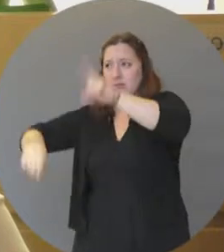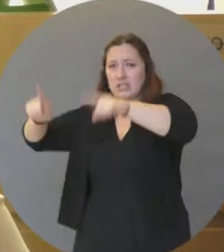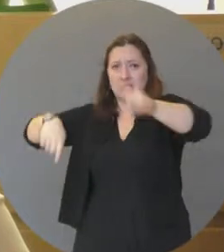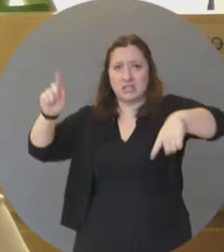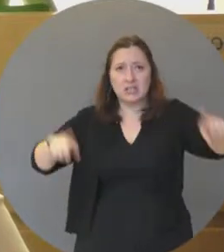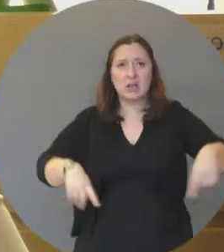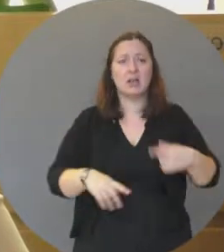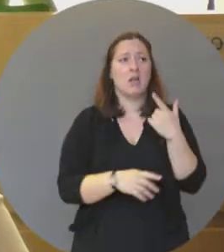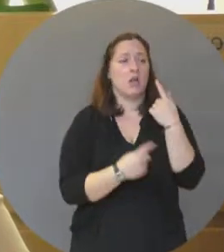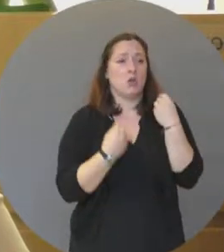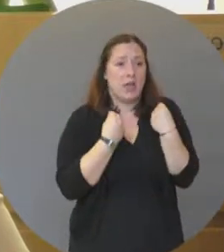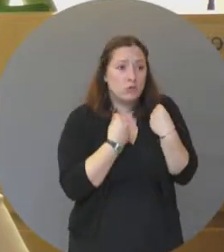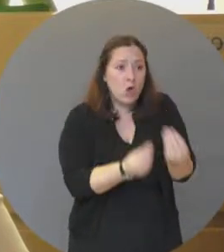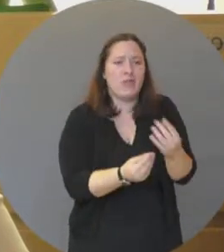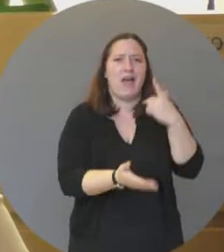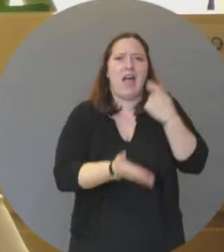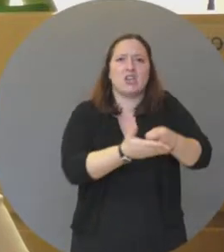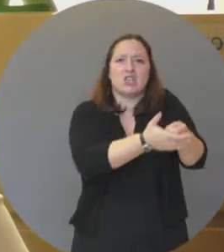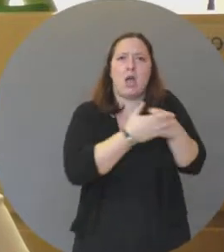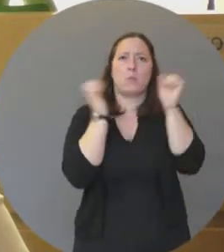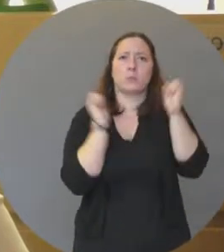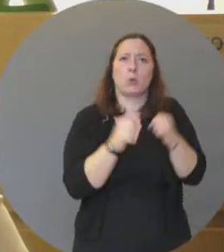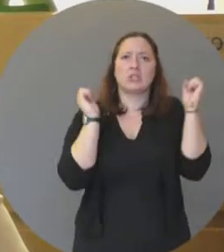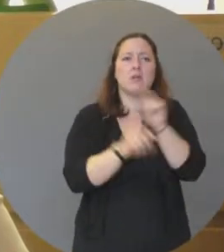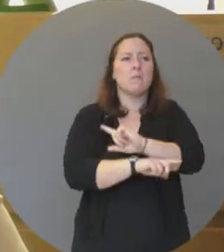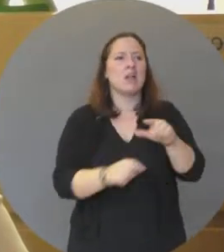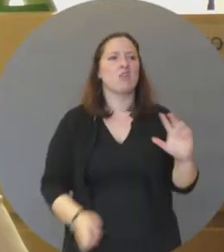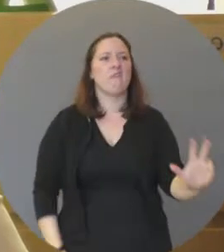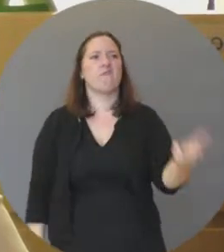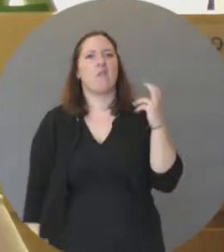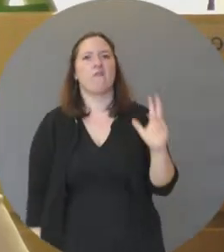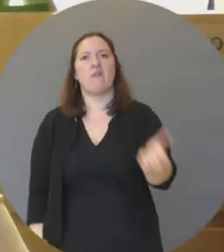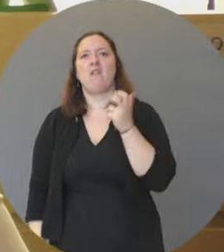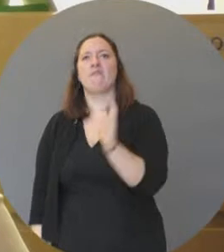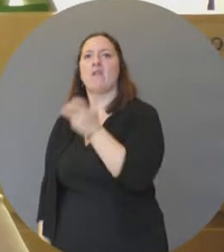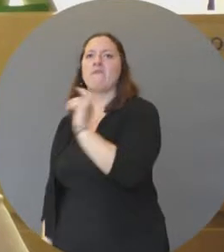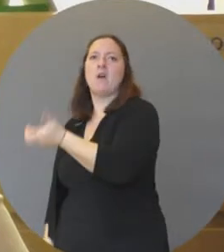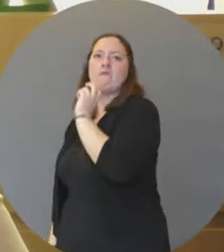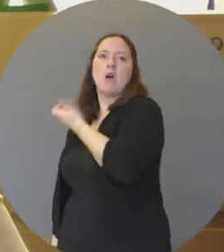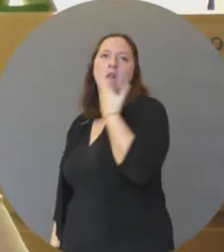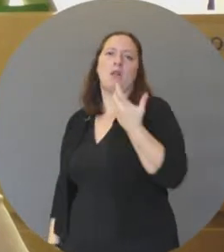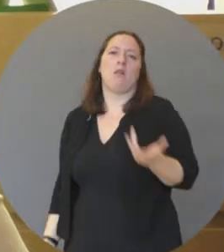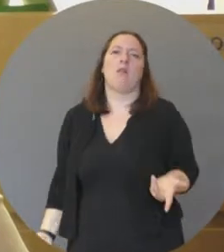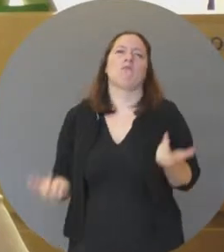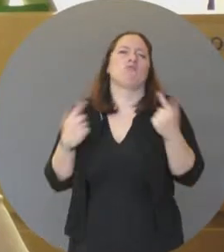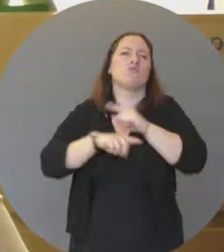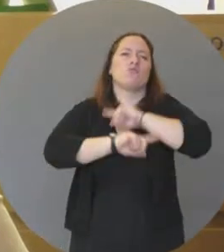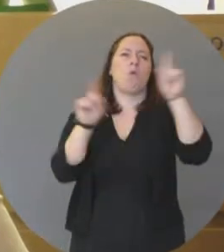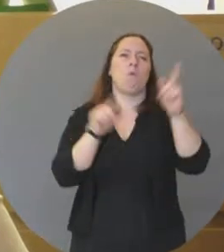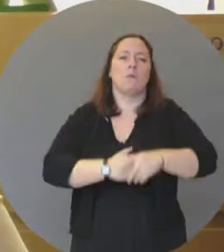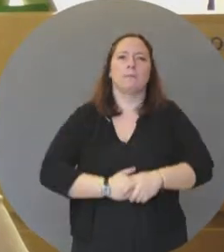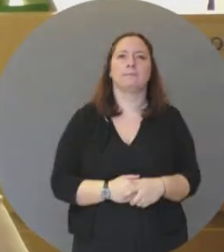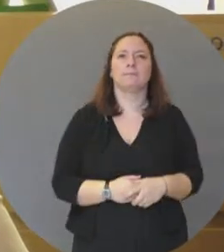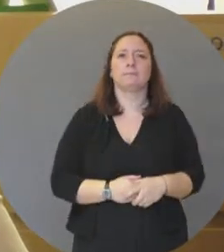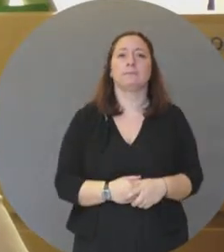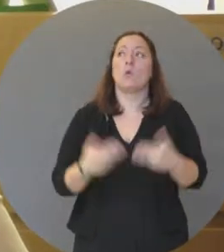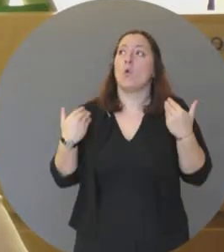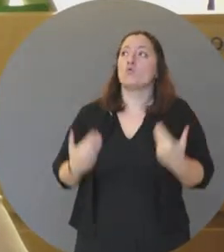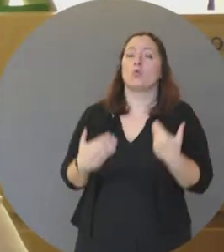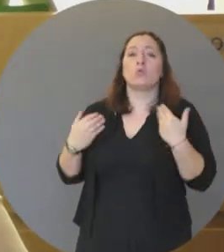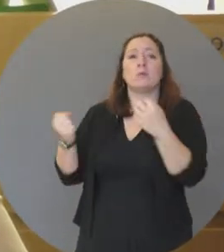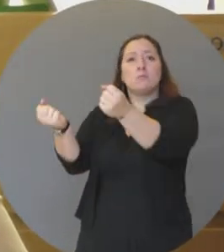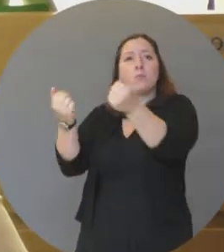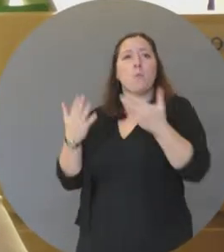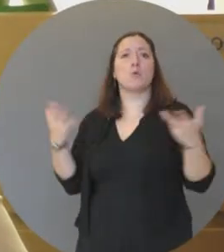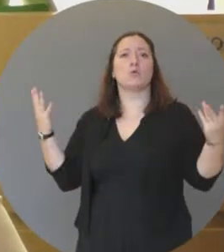d'accompagner le plus fragile pas de leur faire les poches s'il peut garni aujourd'hui vous allez nous proposer de revaloriser enfin le